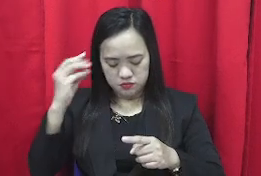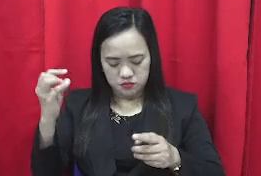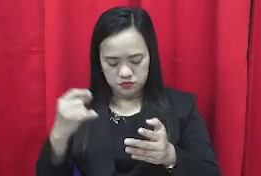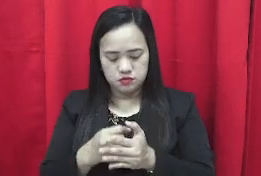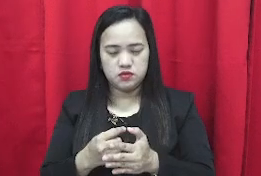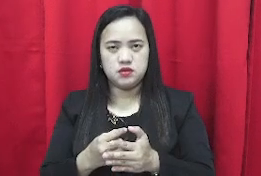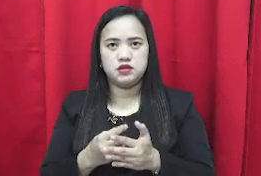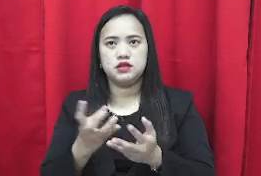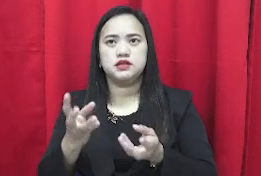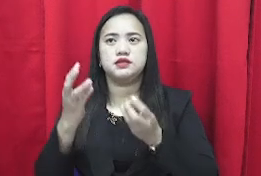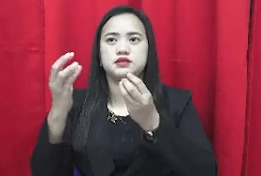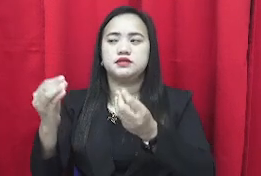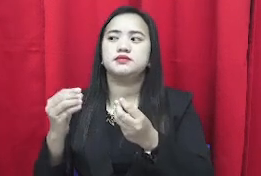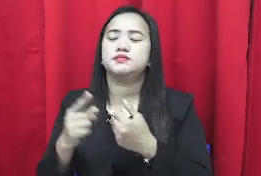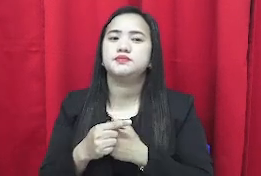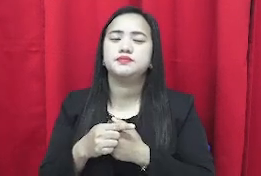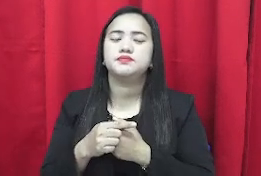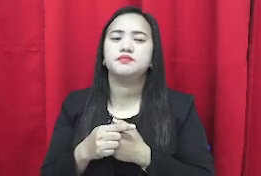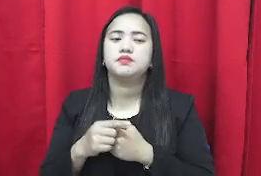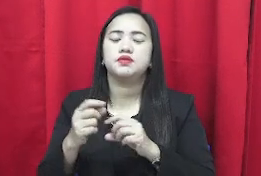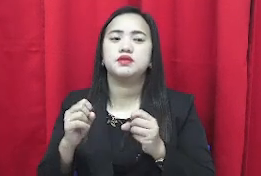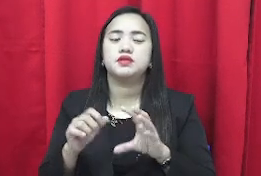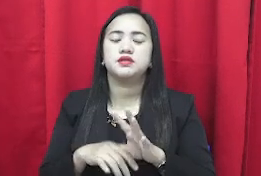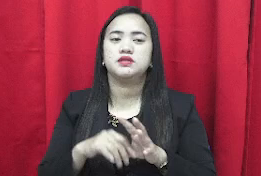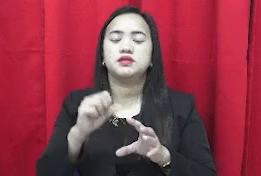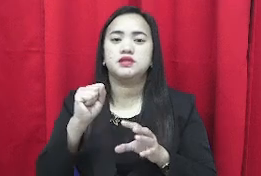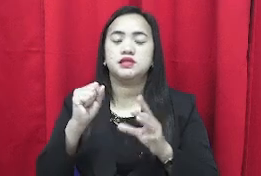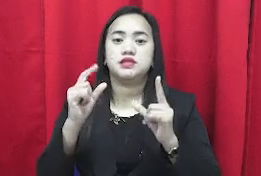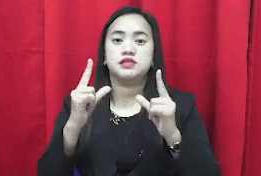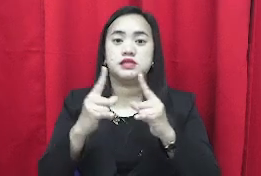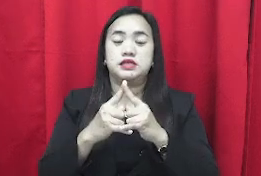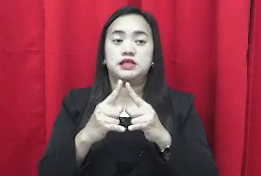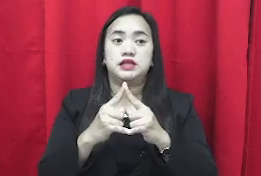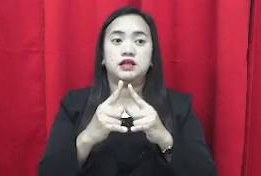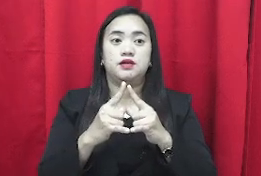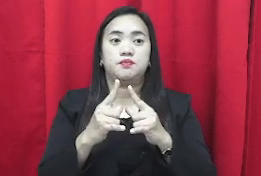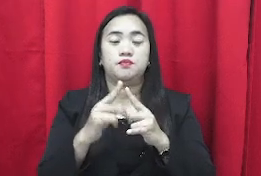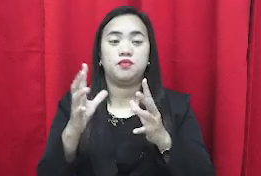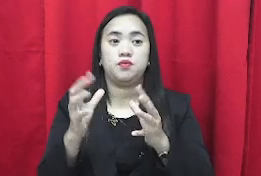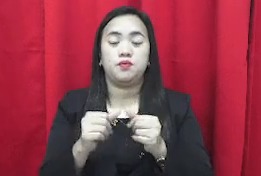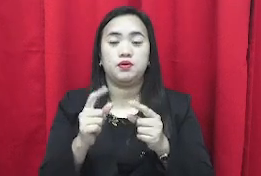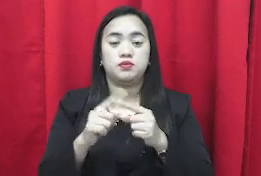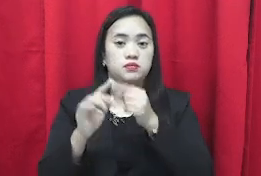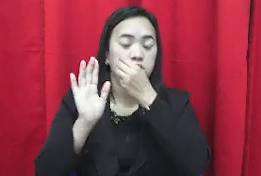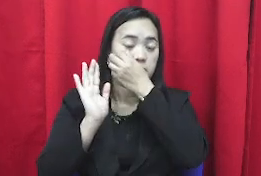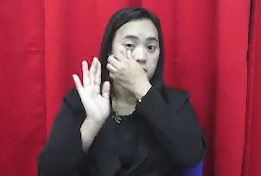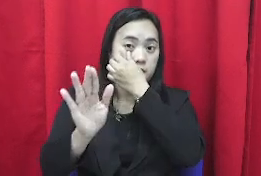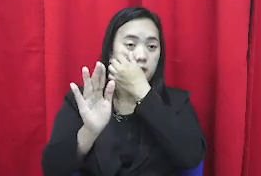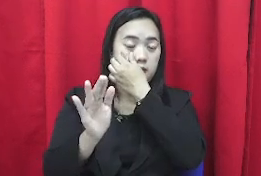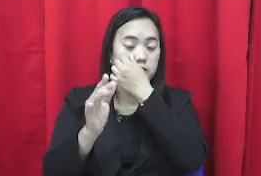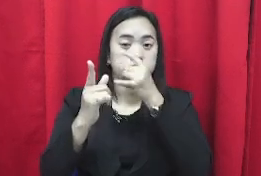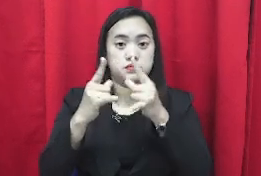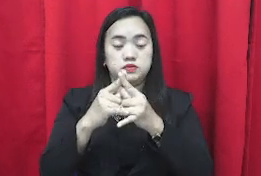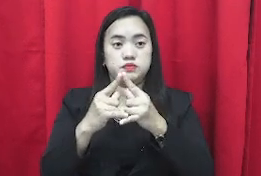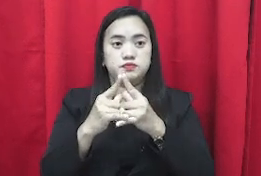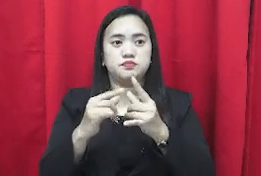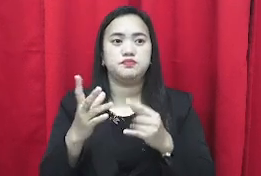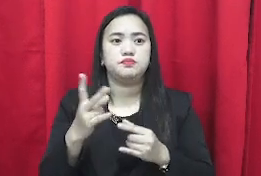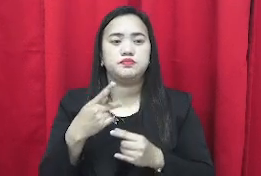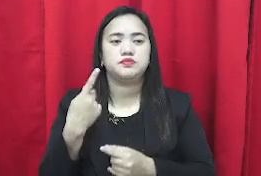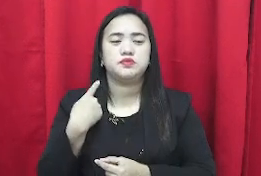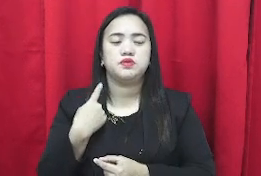bagay-bagay na katulad nito kung sa scouting nga eh Yeah gustong-gusto mo eh o ' po ba naka-uniform